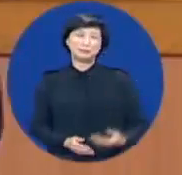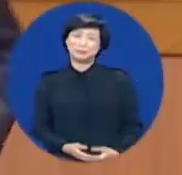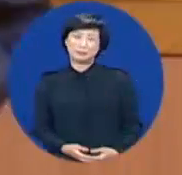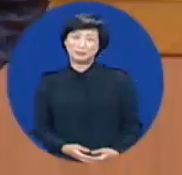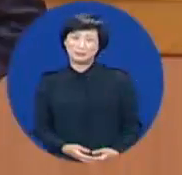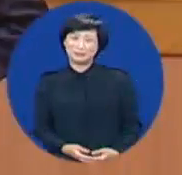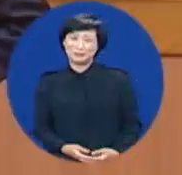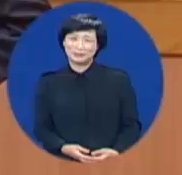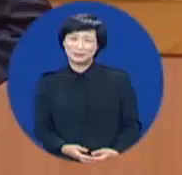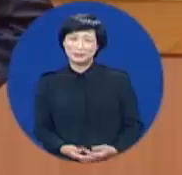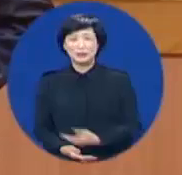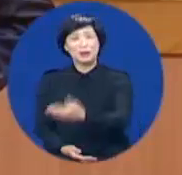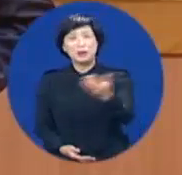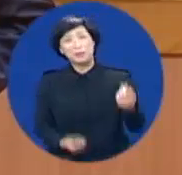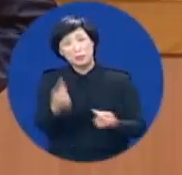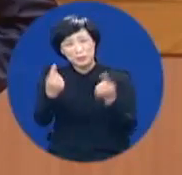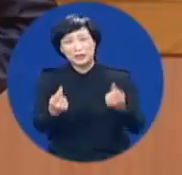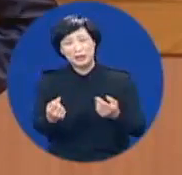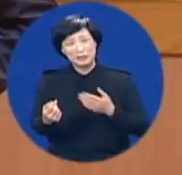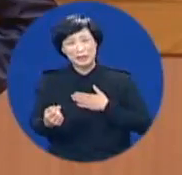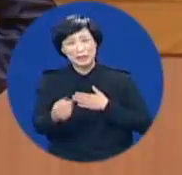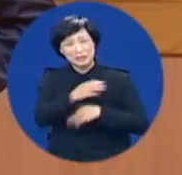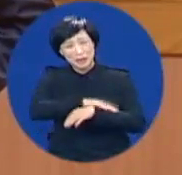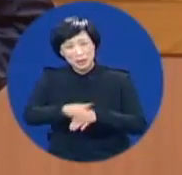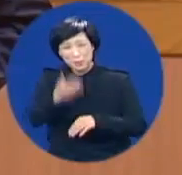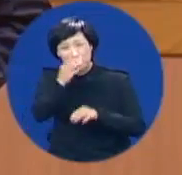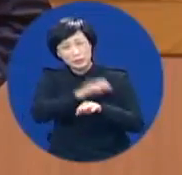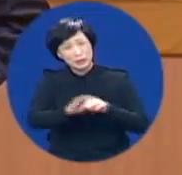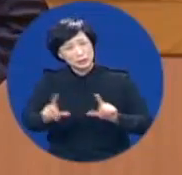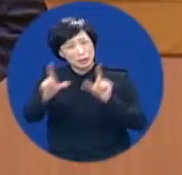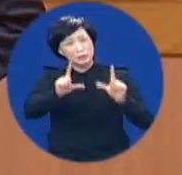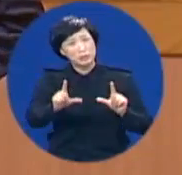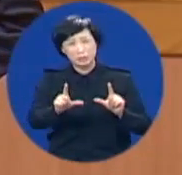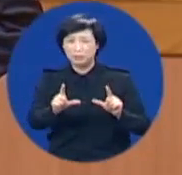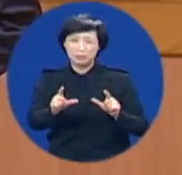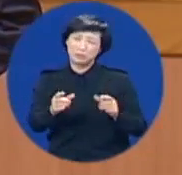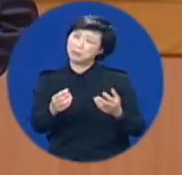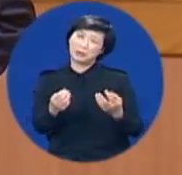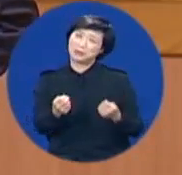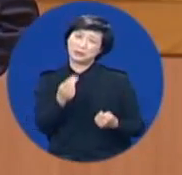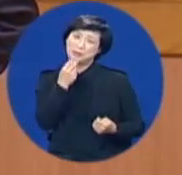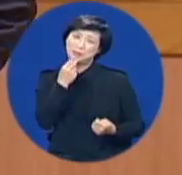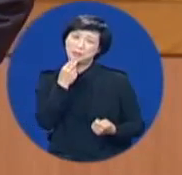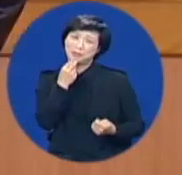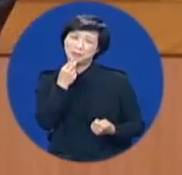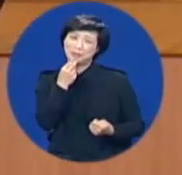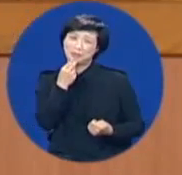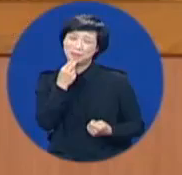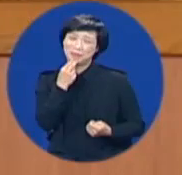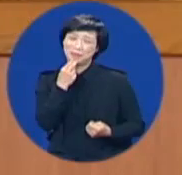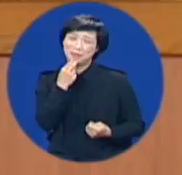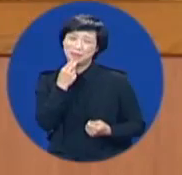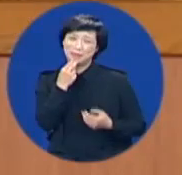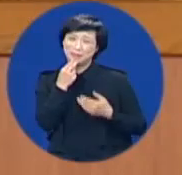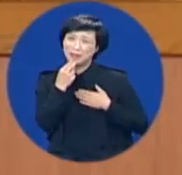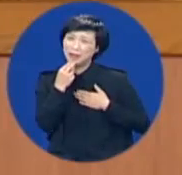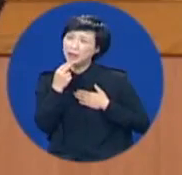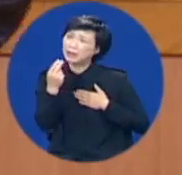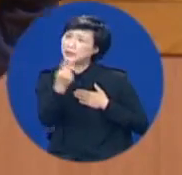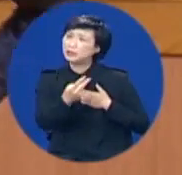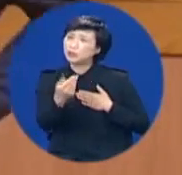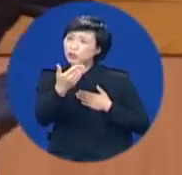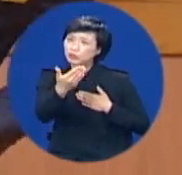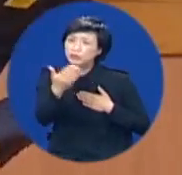여러분보다 제가 잘 먹고 잘 사는 거 별일 없을 거예요. 없을 거예요. 제가